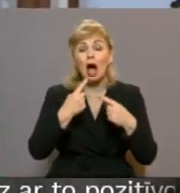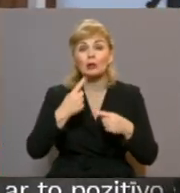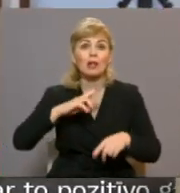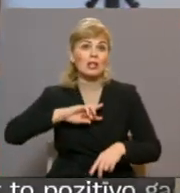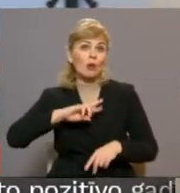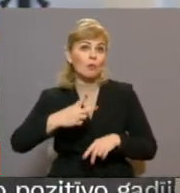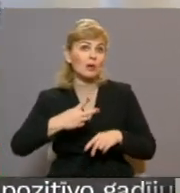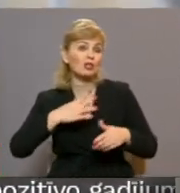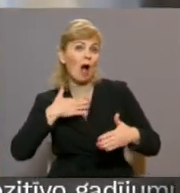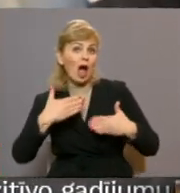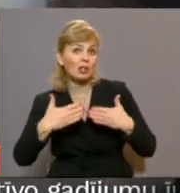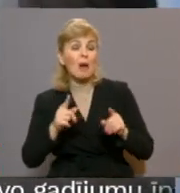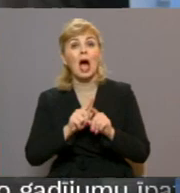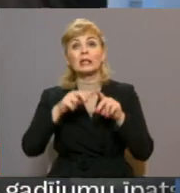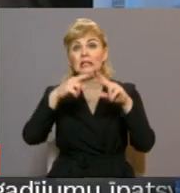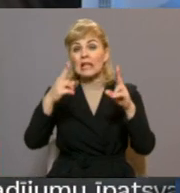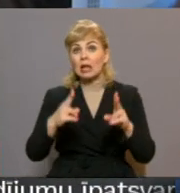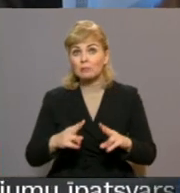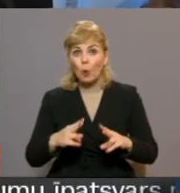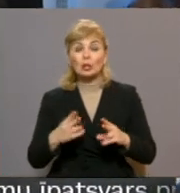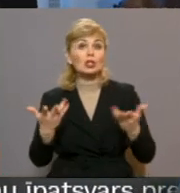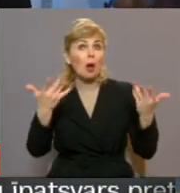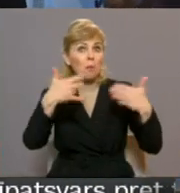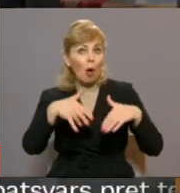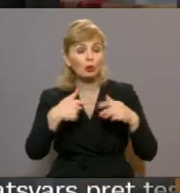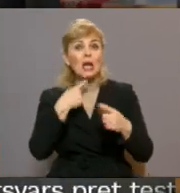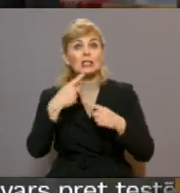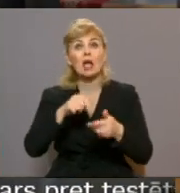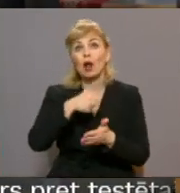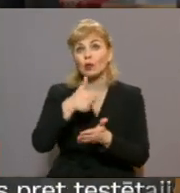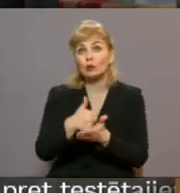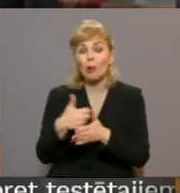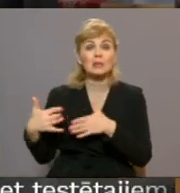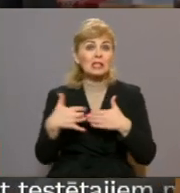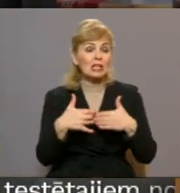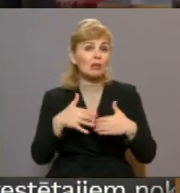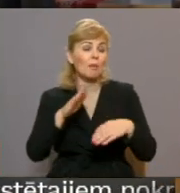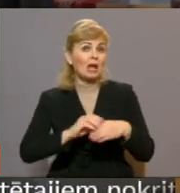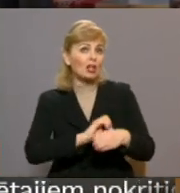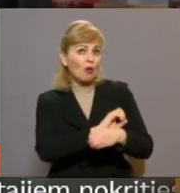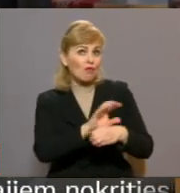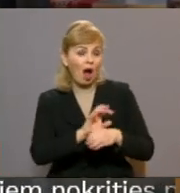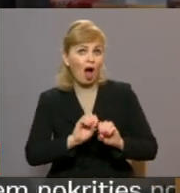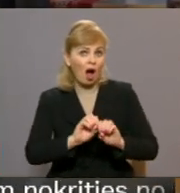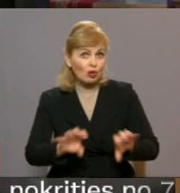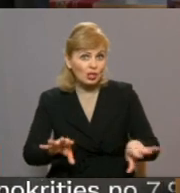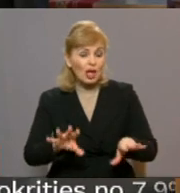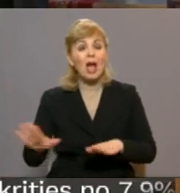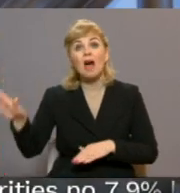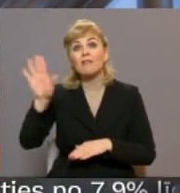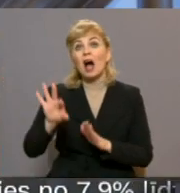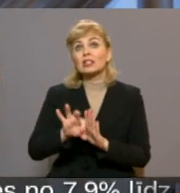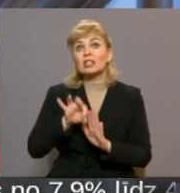divpusējās attiecības, gan starptautisko politiku. Sarunā dominēja cīņa ar globālo pandēmiju, kurā valstis pagaidām